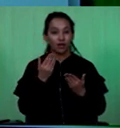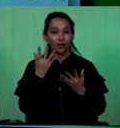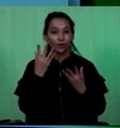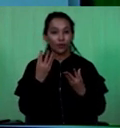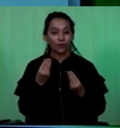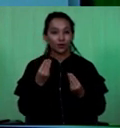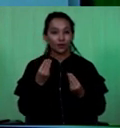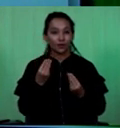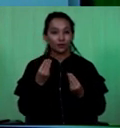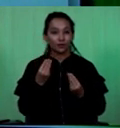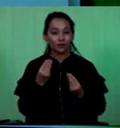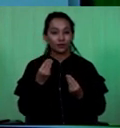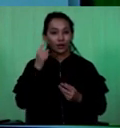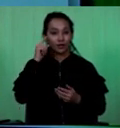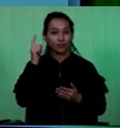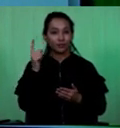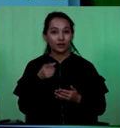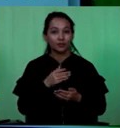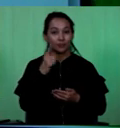kunlarni anglatadi?